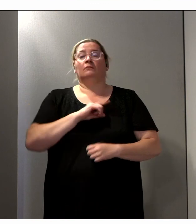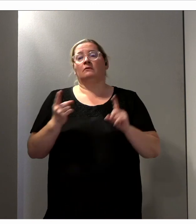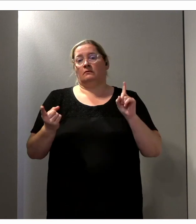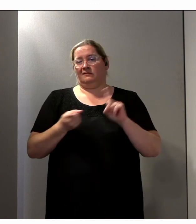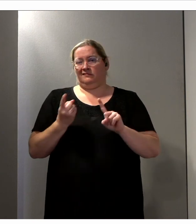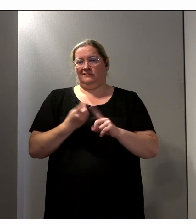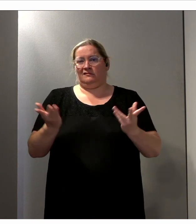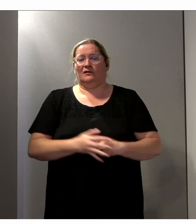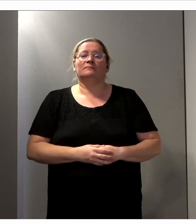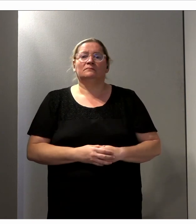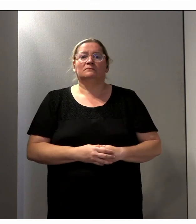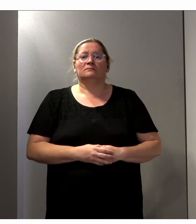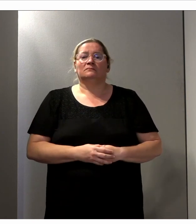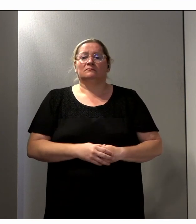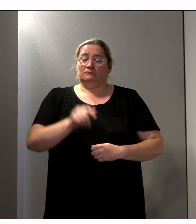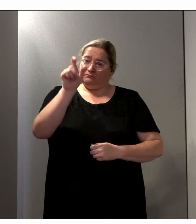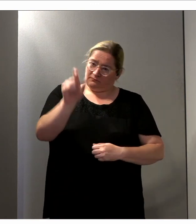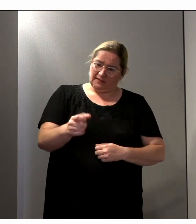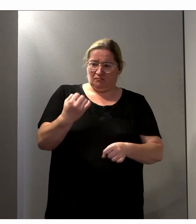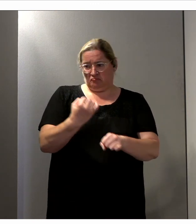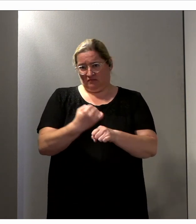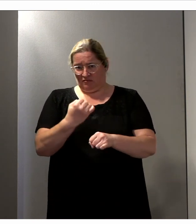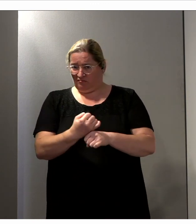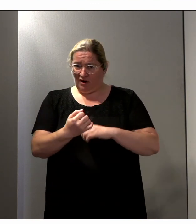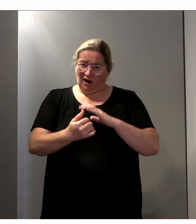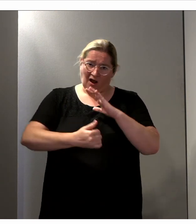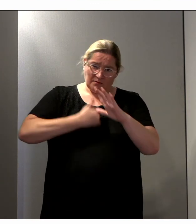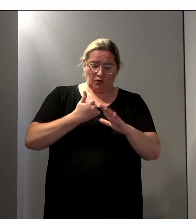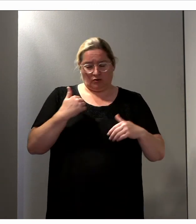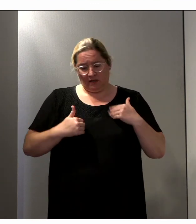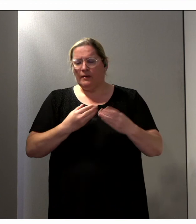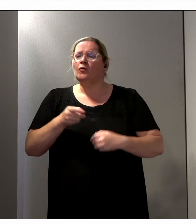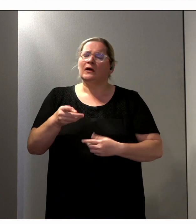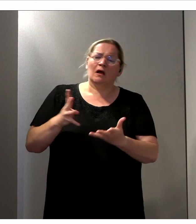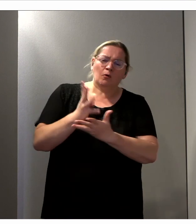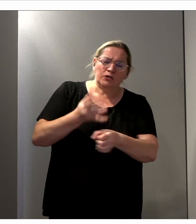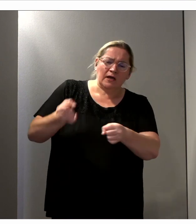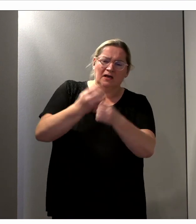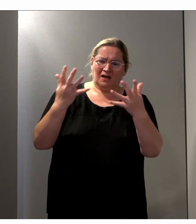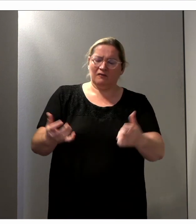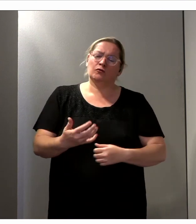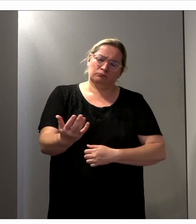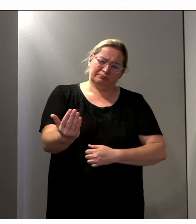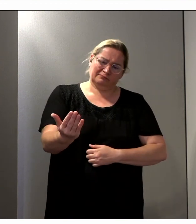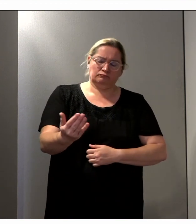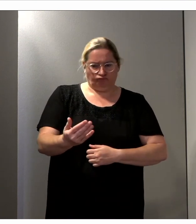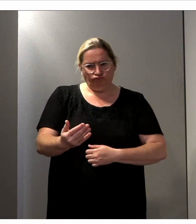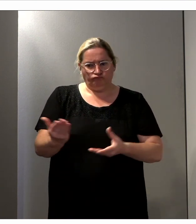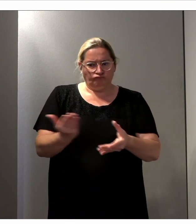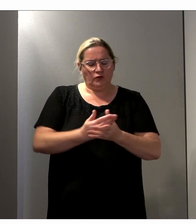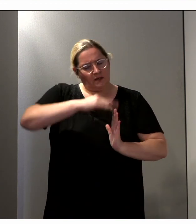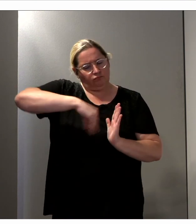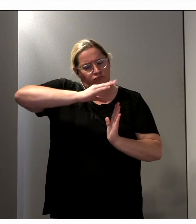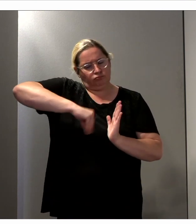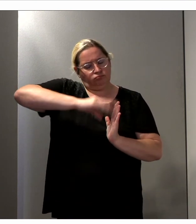en charge complètement le travailleur indépendant handicapé ou le porteur de projet. Nous lui montons tous ses dossiers, nous l'aidons et